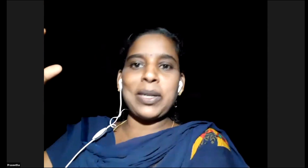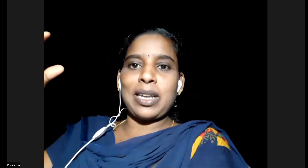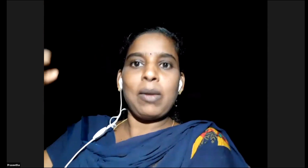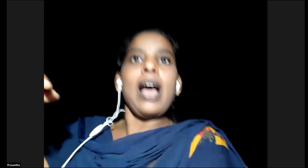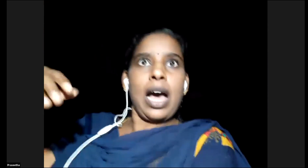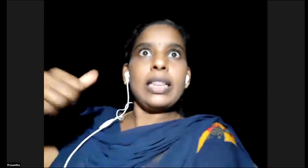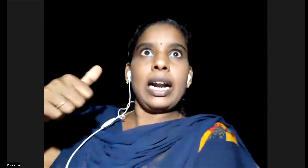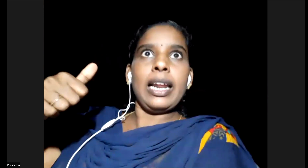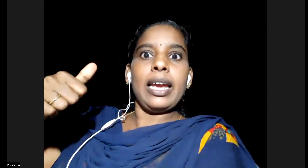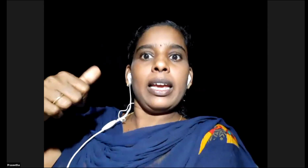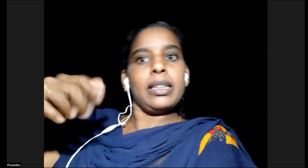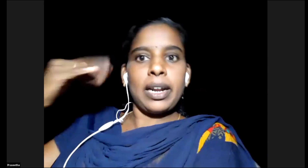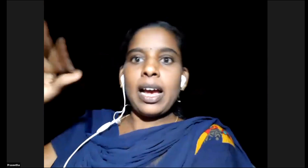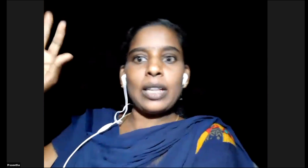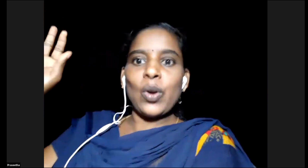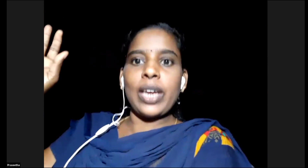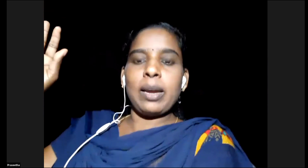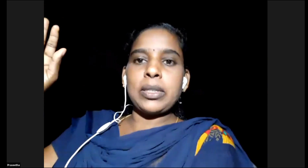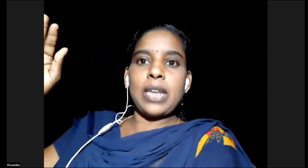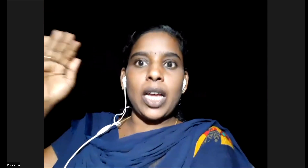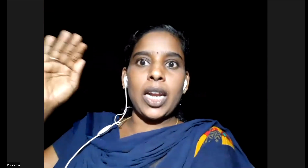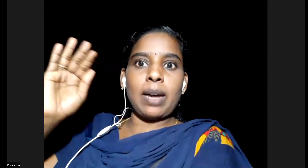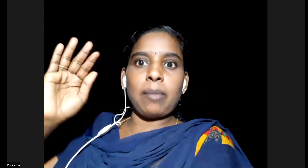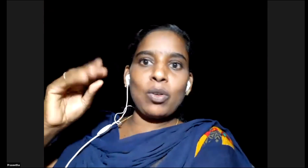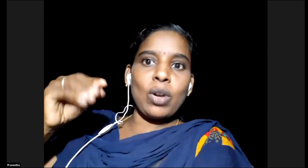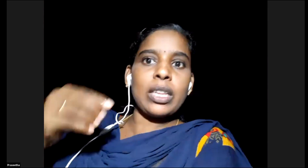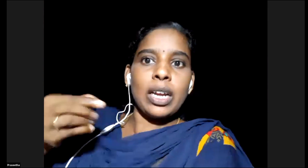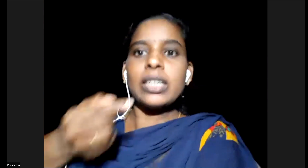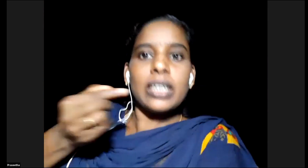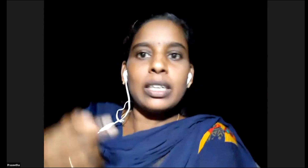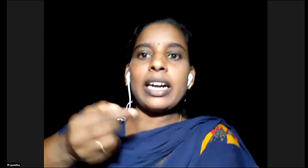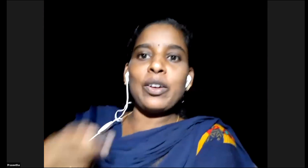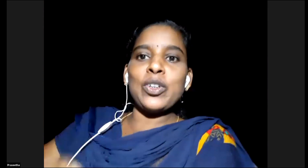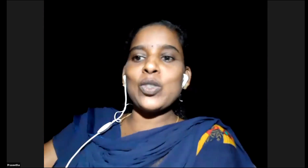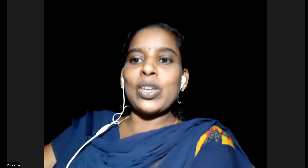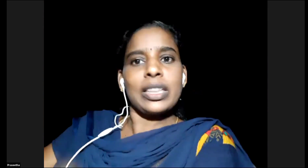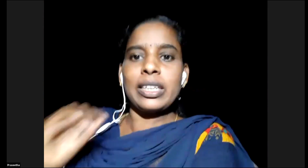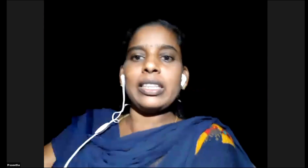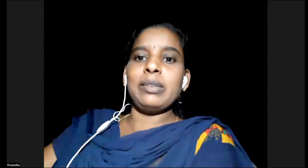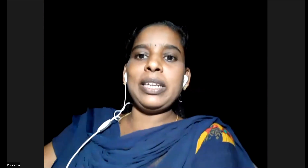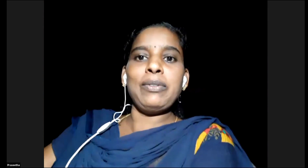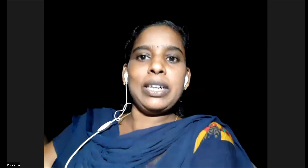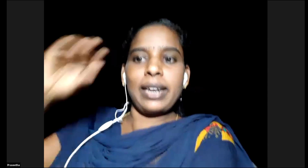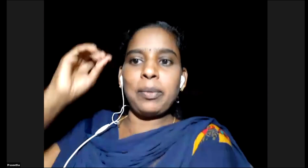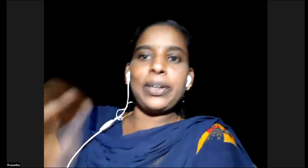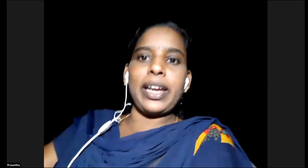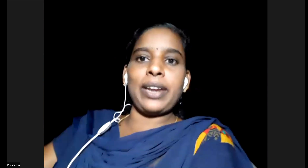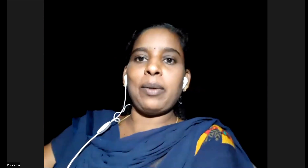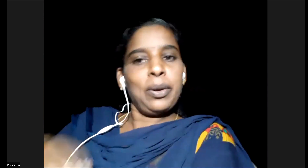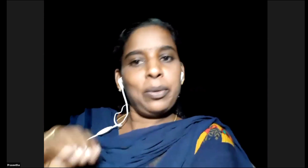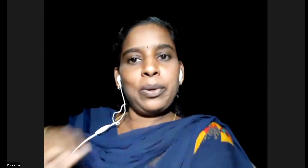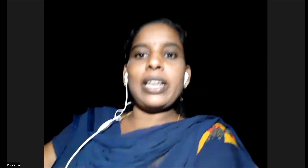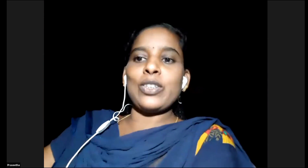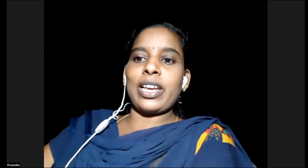കാര്യങ്ങൾ മനസ്സിലാവും. അതാണ് അല്ലേ എന്ന് പറഞ്ഞാൽ അത് ഓക്കെ. പക്ഷെ അതല്ല, നമ്മൾ കൂടെ അതിനകത്ത് എണ്ണ കുറ്റിച്ചു കൊടുത്താൽ തീർന്ന് പിന്നെ വീട്ടിലേക്ക് പോയിട്ട്